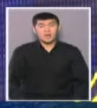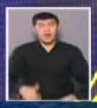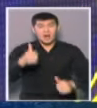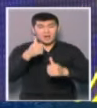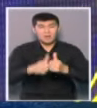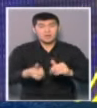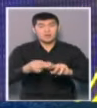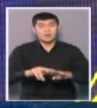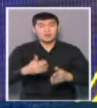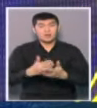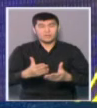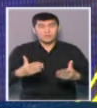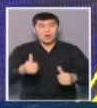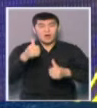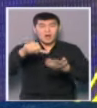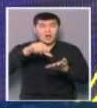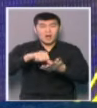бастысы аламанға қатысу.